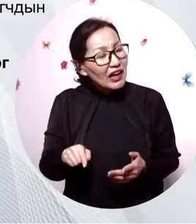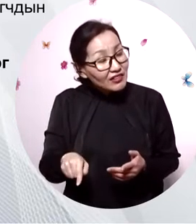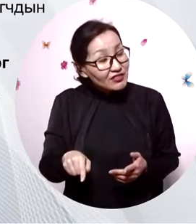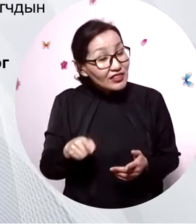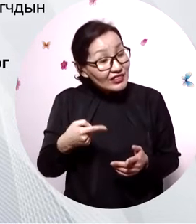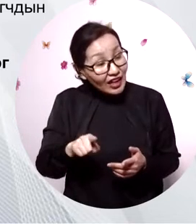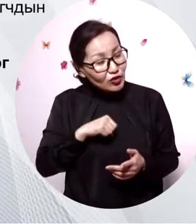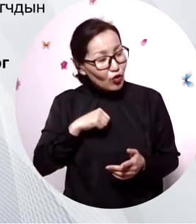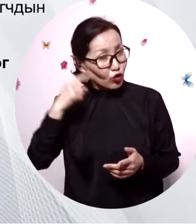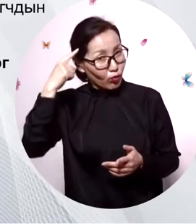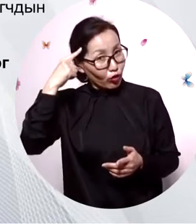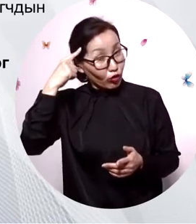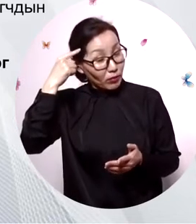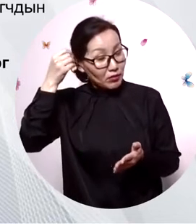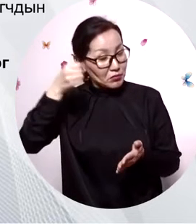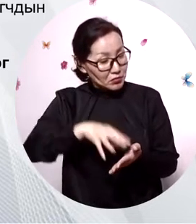бодлоор бичээрэй хүүхдүүдээ.